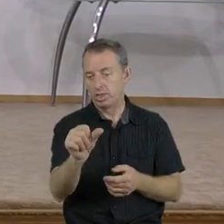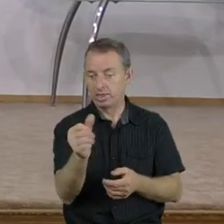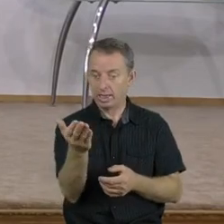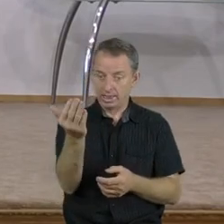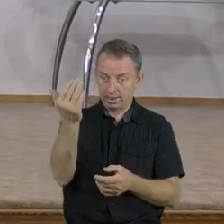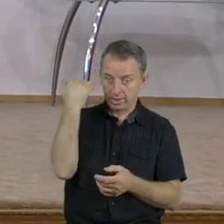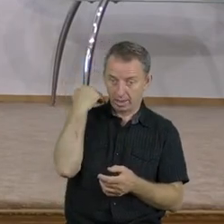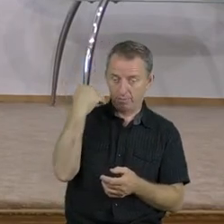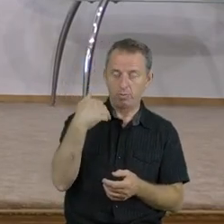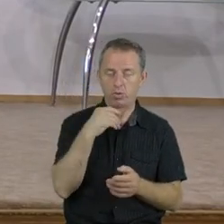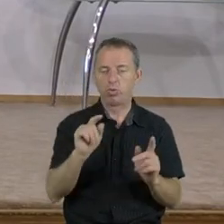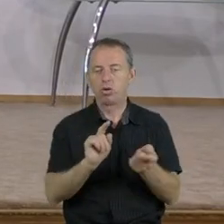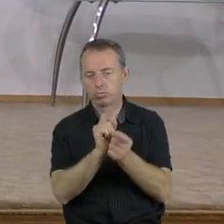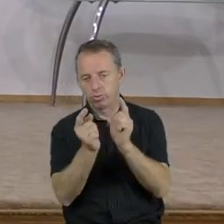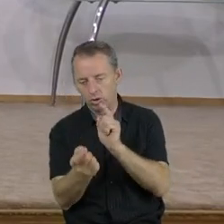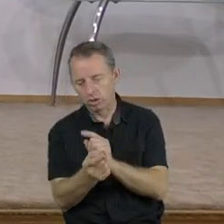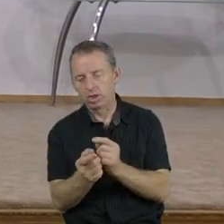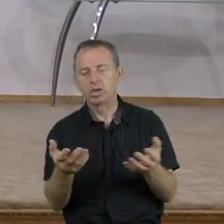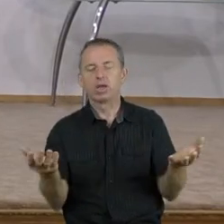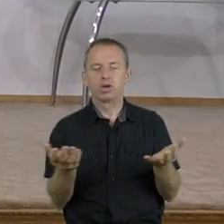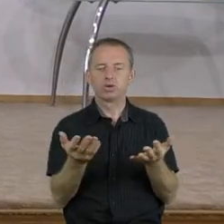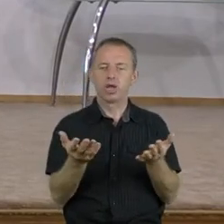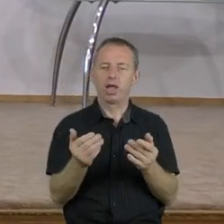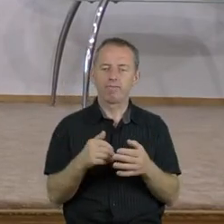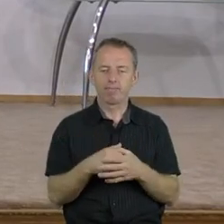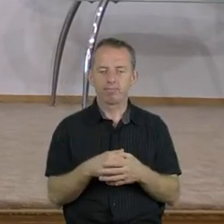temu, gdzie